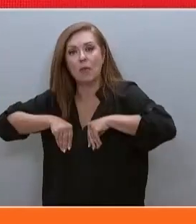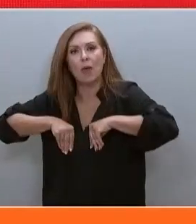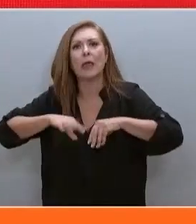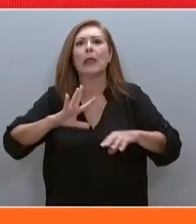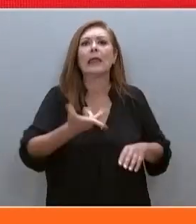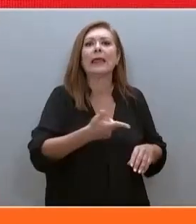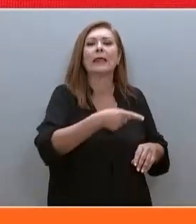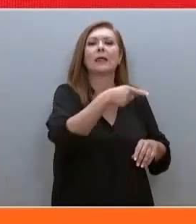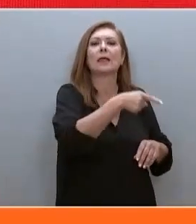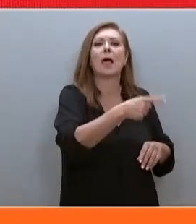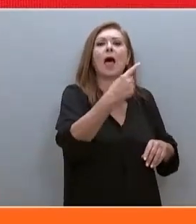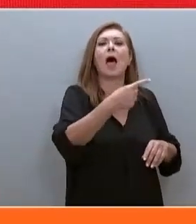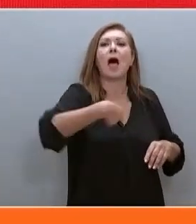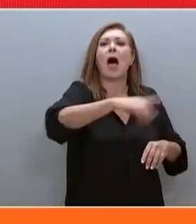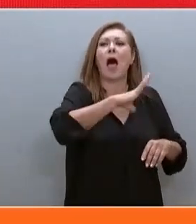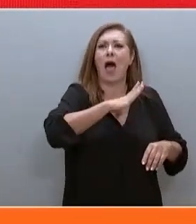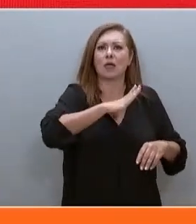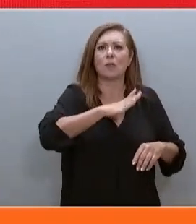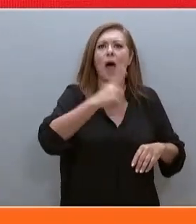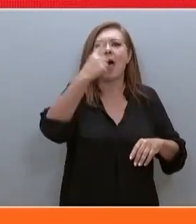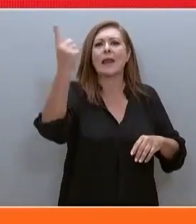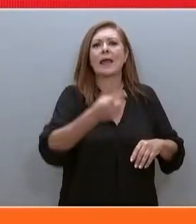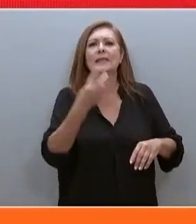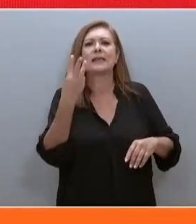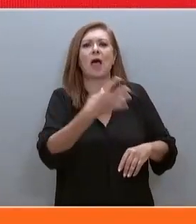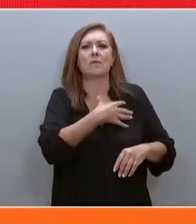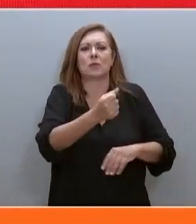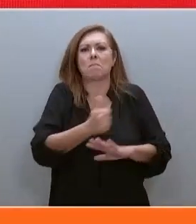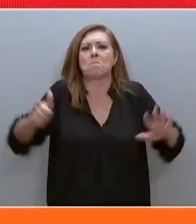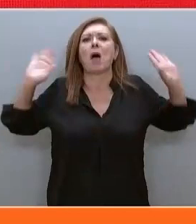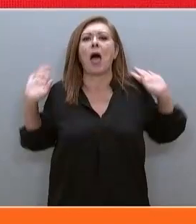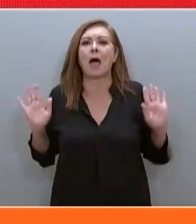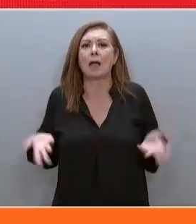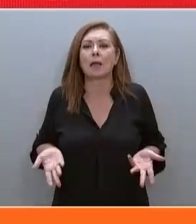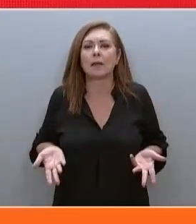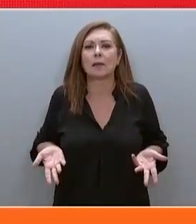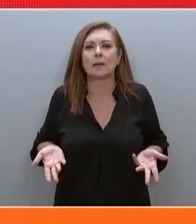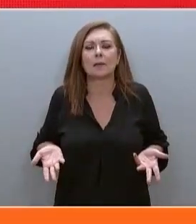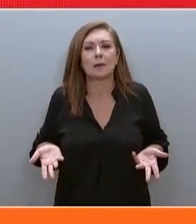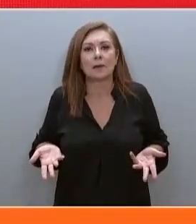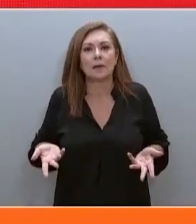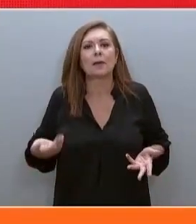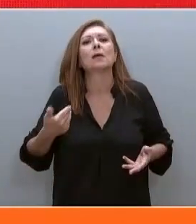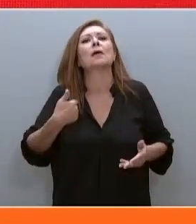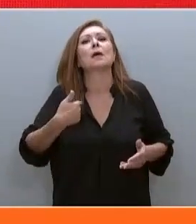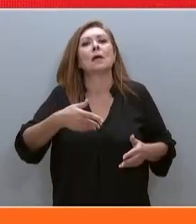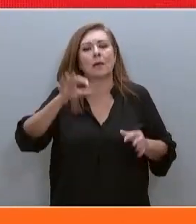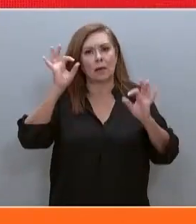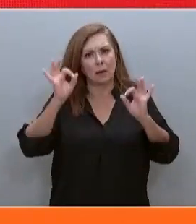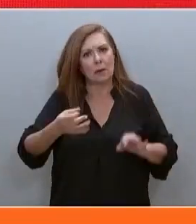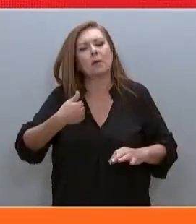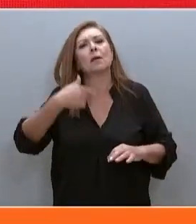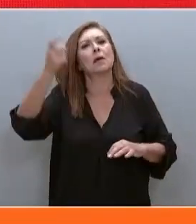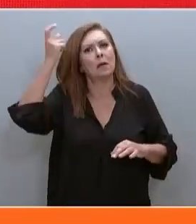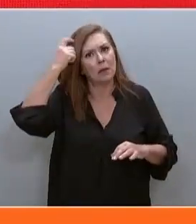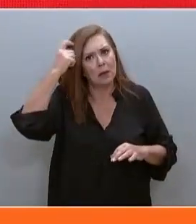1/3 της εμπιστοσύνης του ελληνικού λαού? Έτσι είναι αυτοδυνάμες κυβερνήσεις. Ήταν απολύτως συνειδητή επιλογή